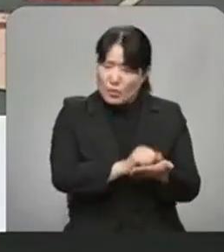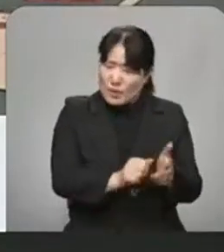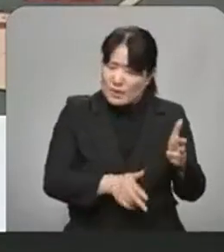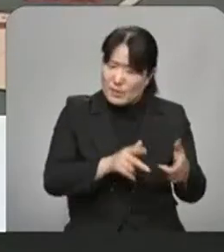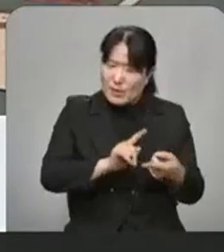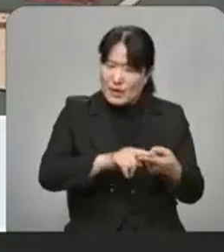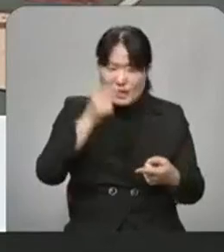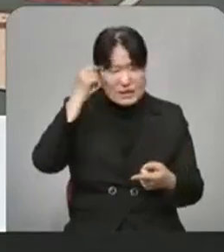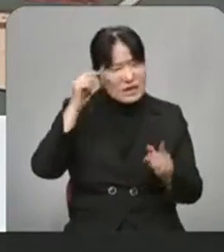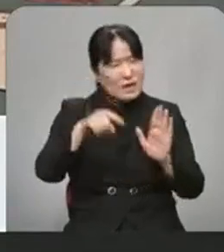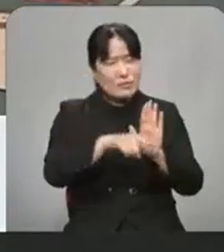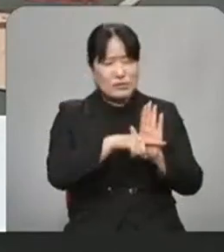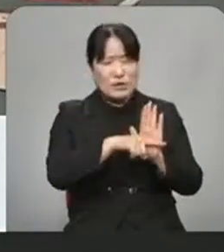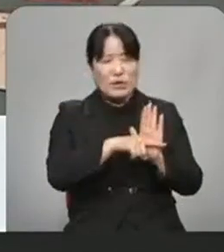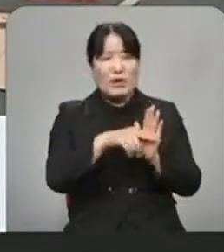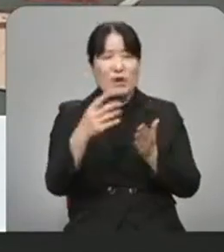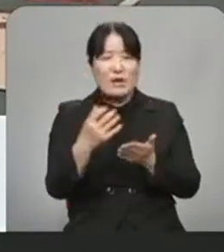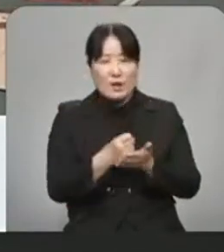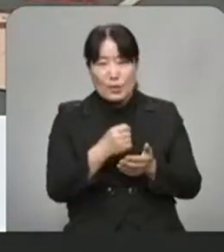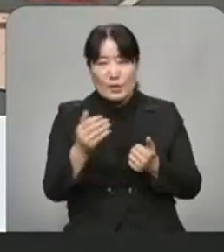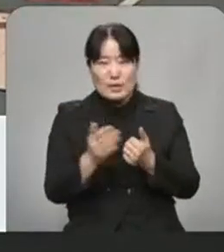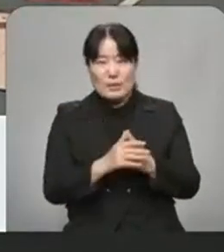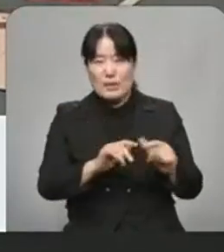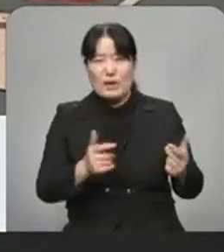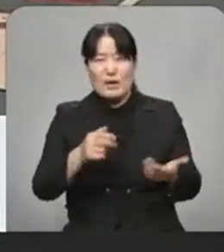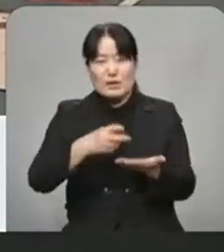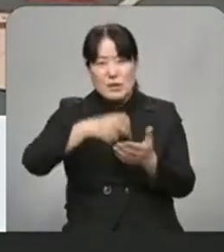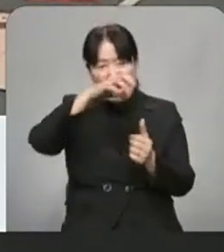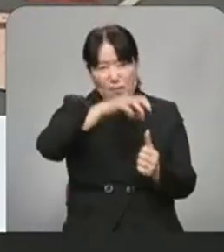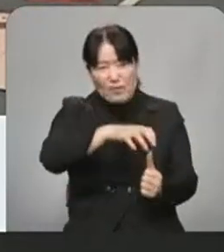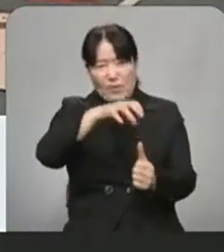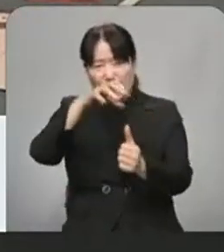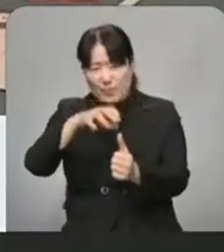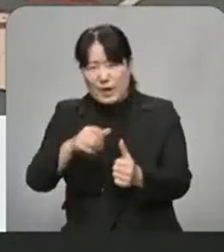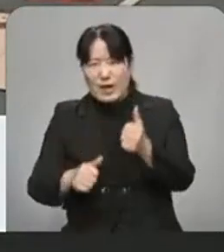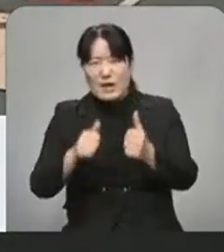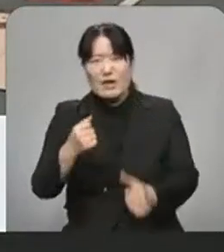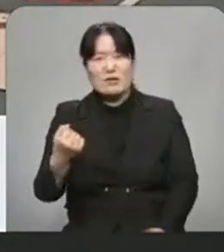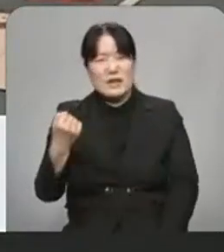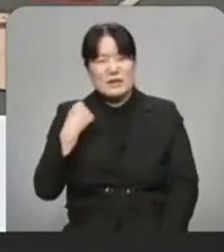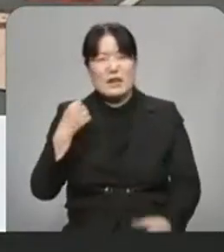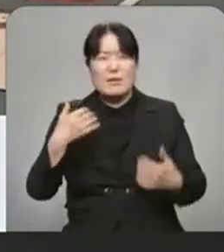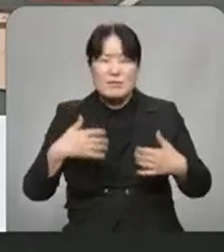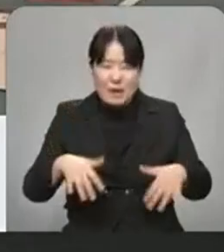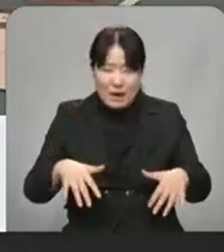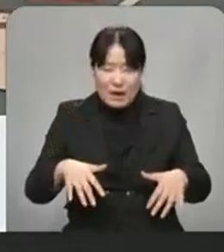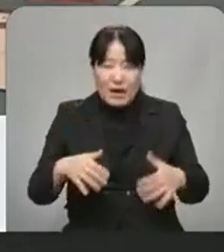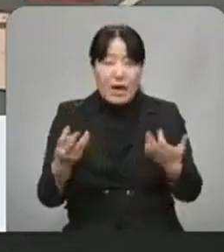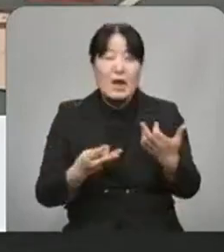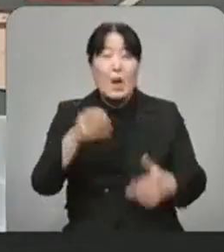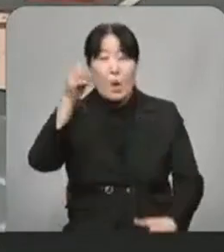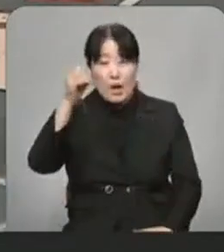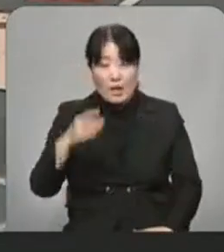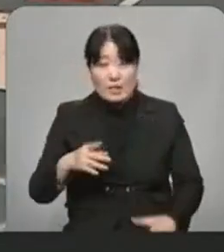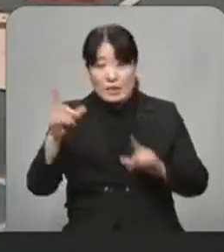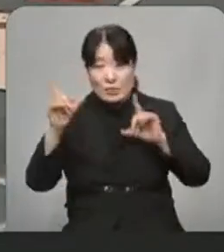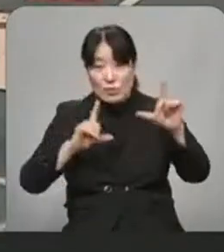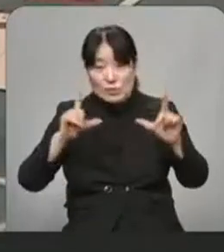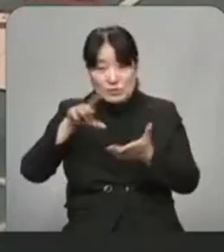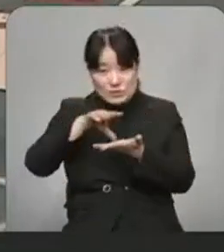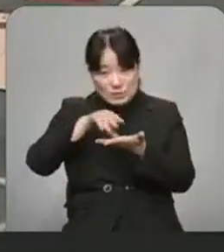부정적인 인식 속에 각종 규제로 인해 경쟁력을 잃어가고 있는 강원랜드의 현실을 짚어봅니다 정창환